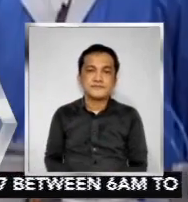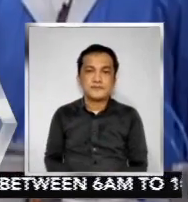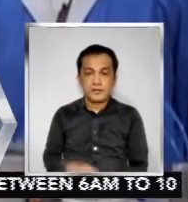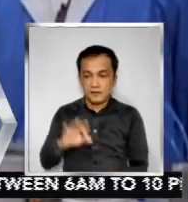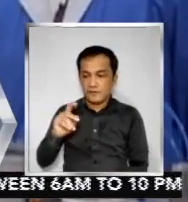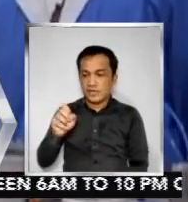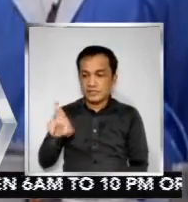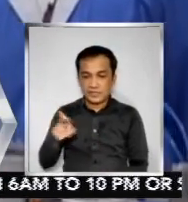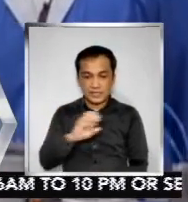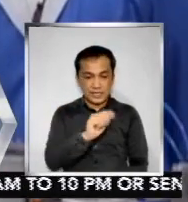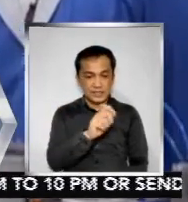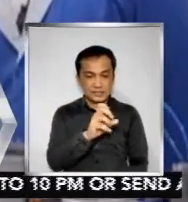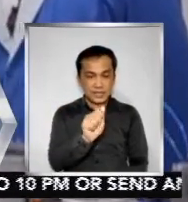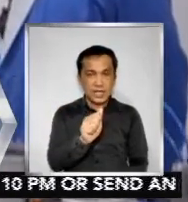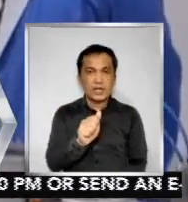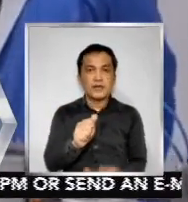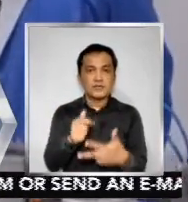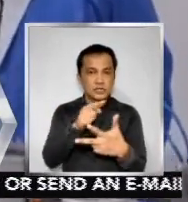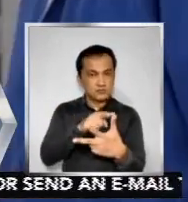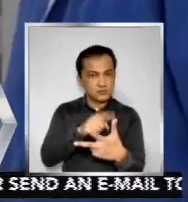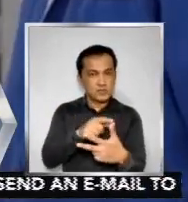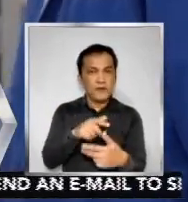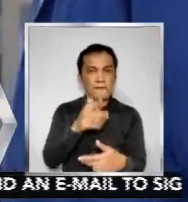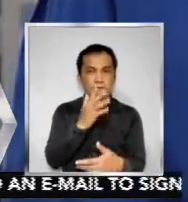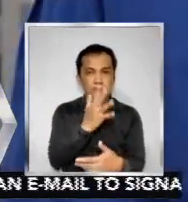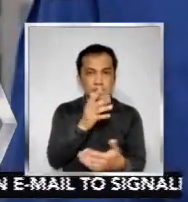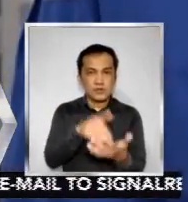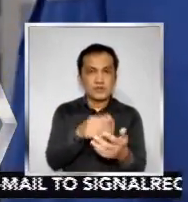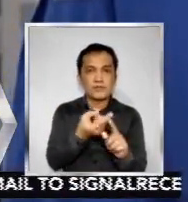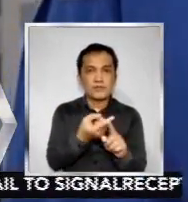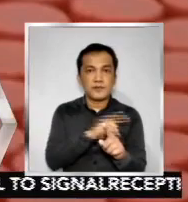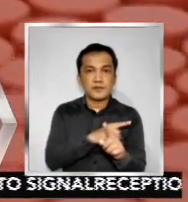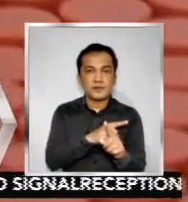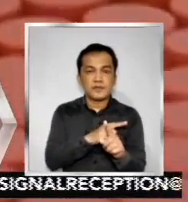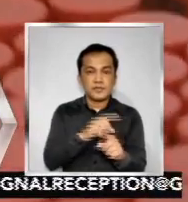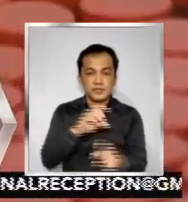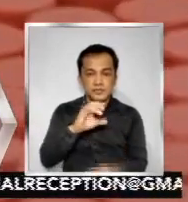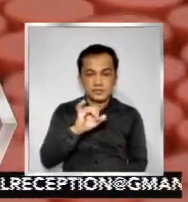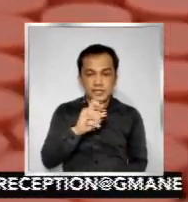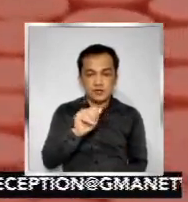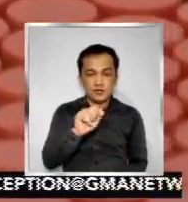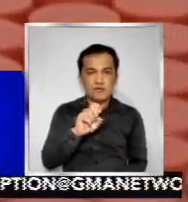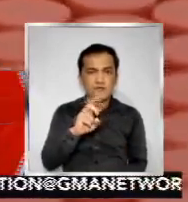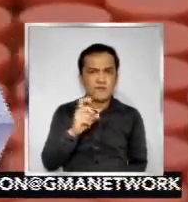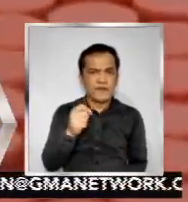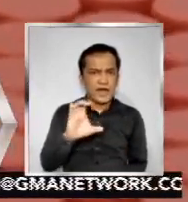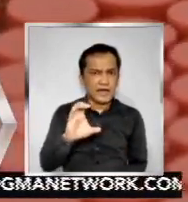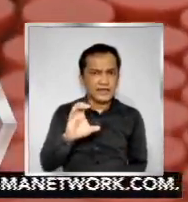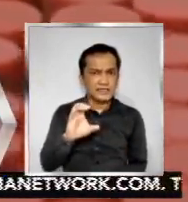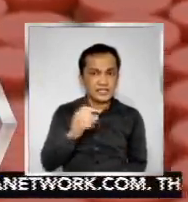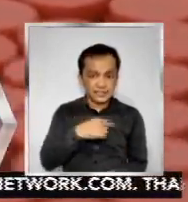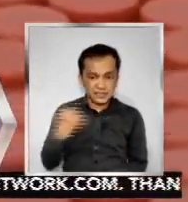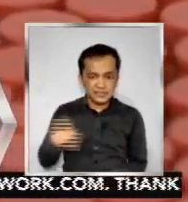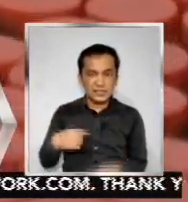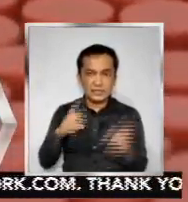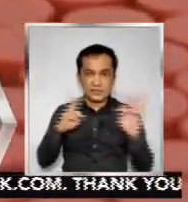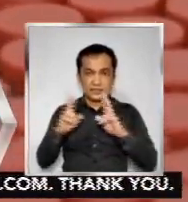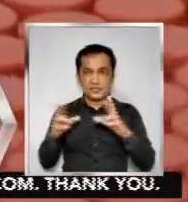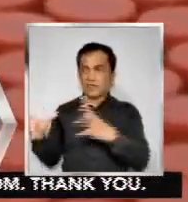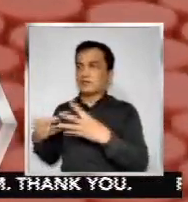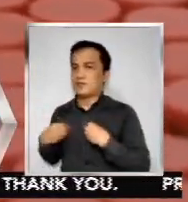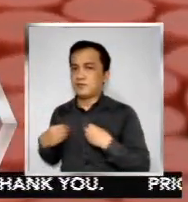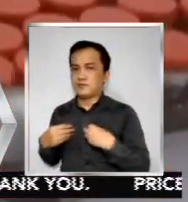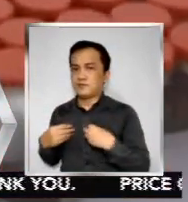may inaasahan ding 50,000 na manggagaling sa Sinovac ng China. Handa na raw tanggapin ng Pilipinas ang bakuna galing sa